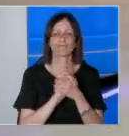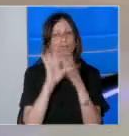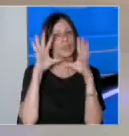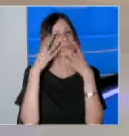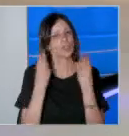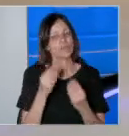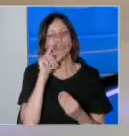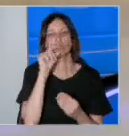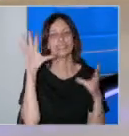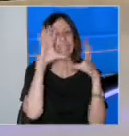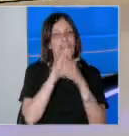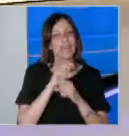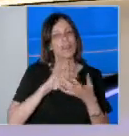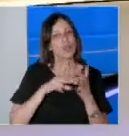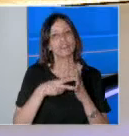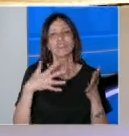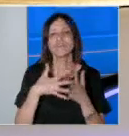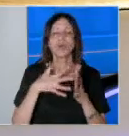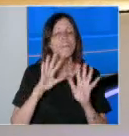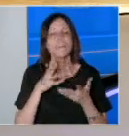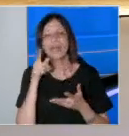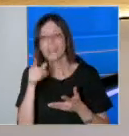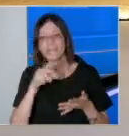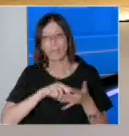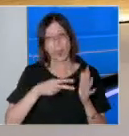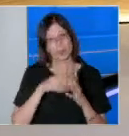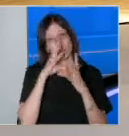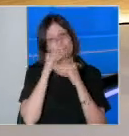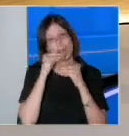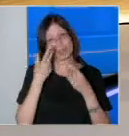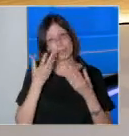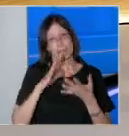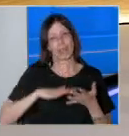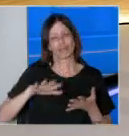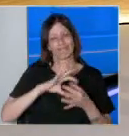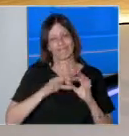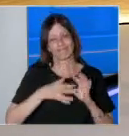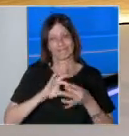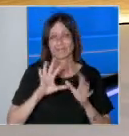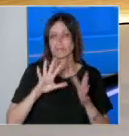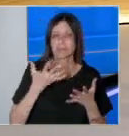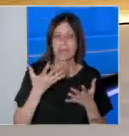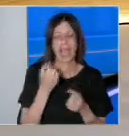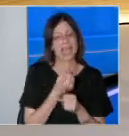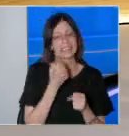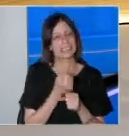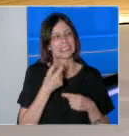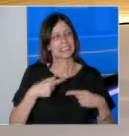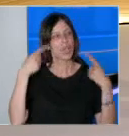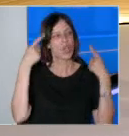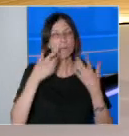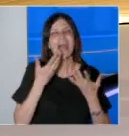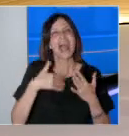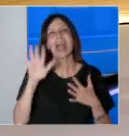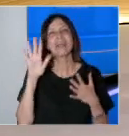ערב טוב, אנחנו עם ציוצי ערב, התוכנית שלי תבדוק על מה אתם והפוליטיקאים שלנו דיברתם ברשתות חברתיות, מה עשה את היום, מה היה